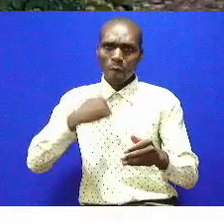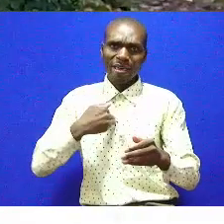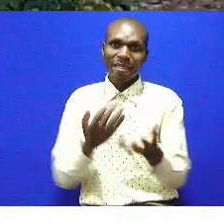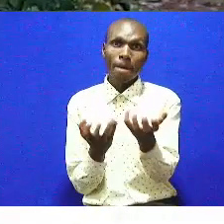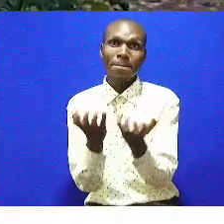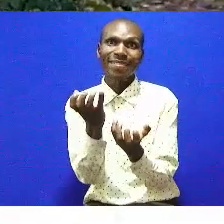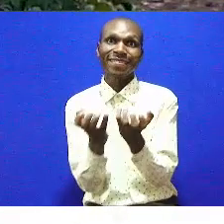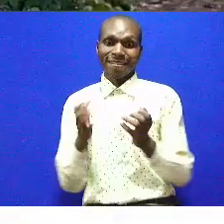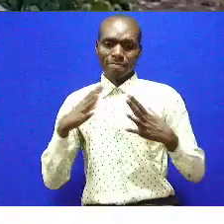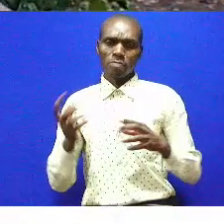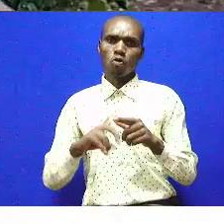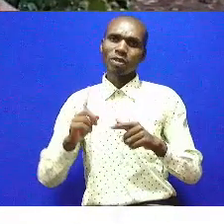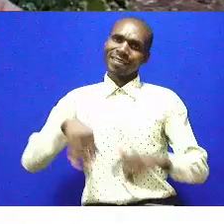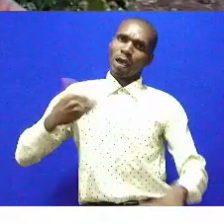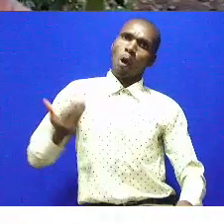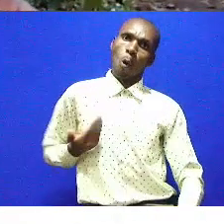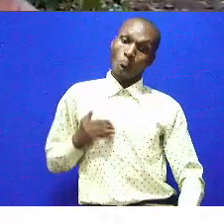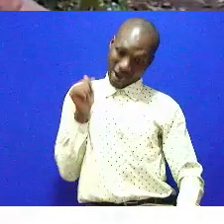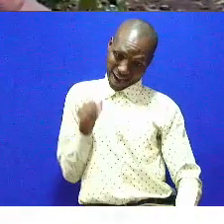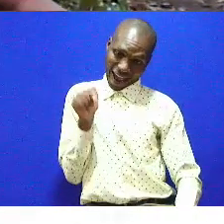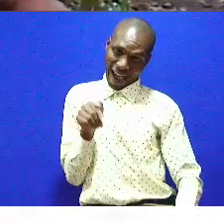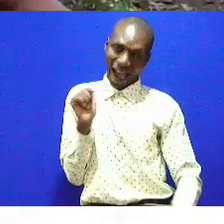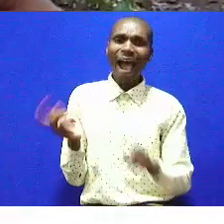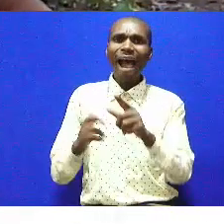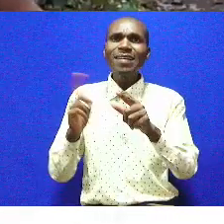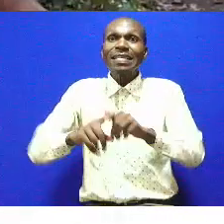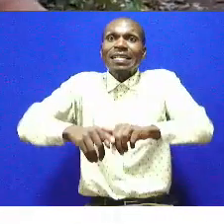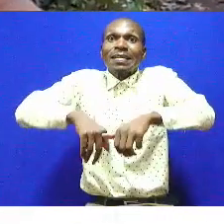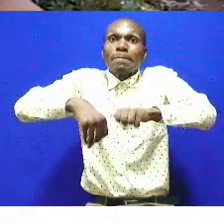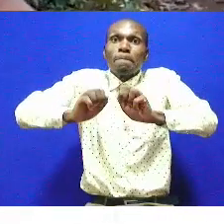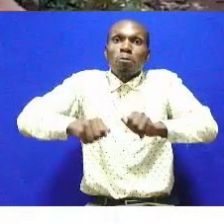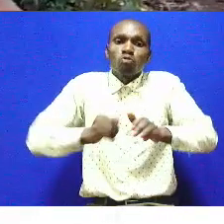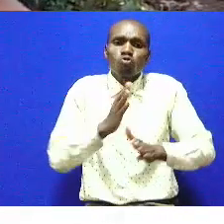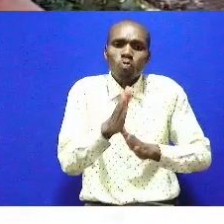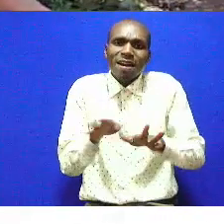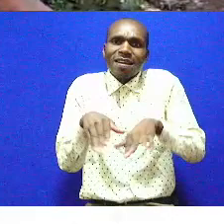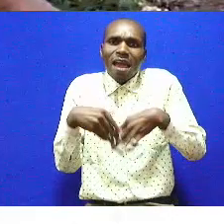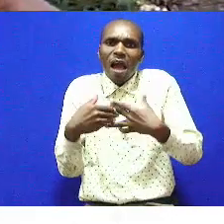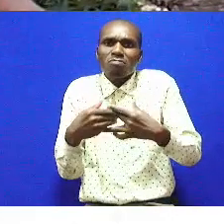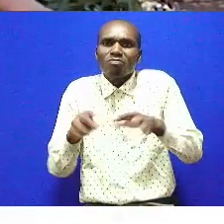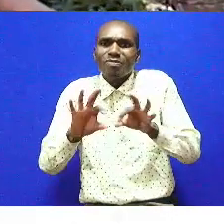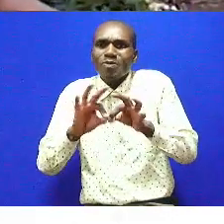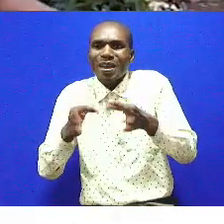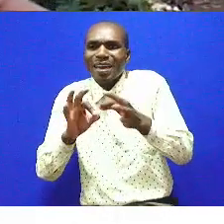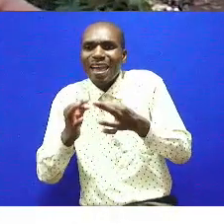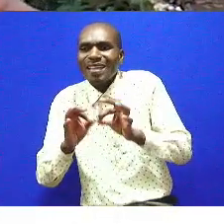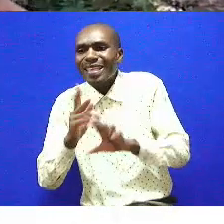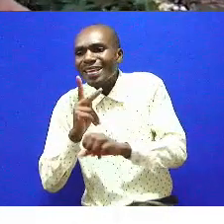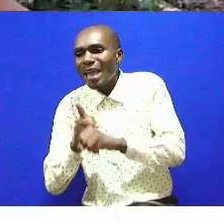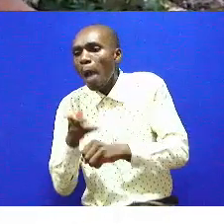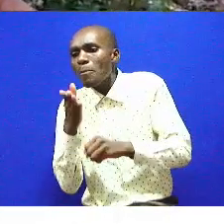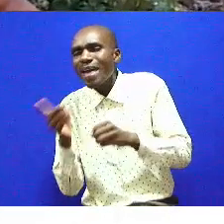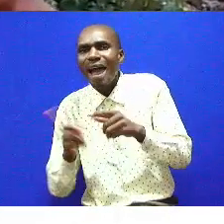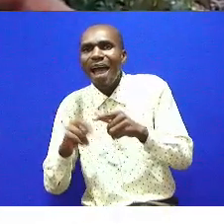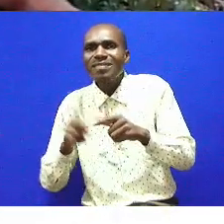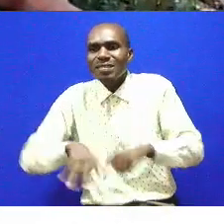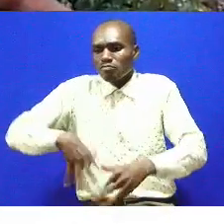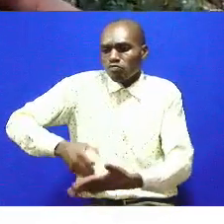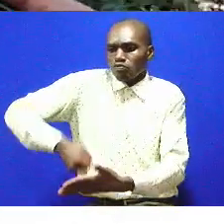biasara abanyene ntu bwana tako banga bune ubi ebwana tako be kunyone chipe